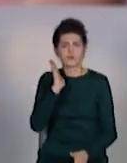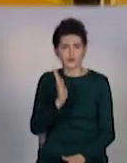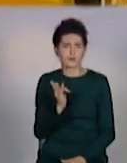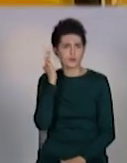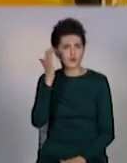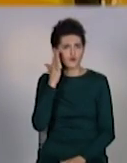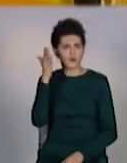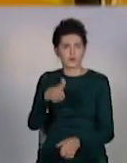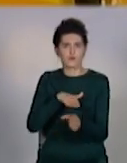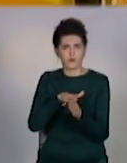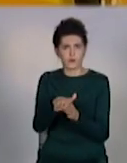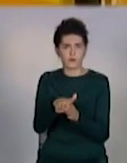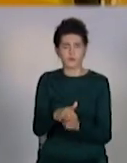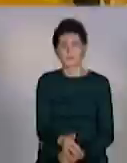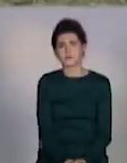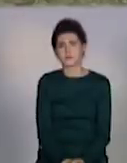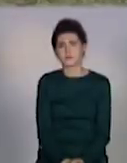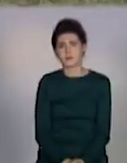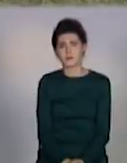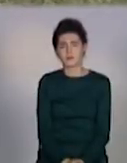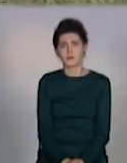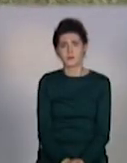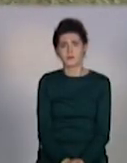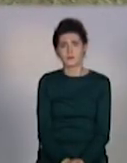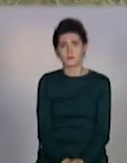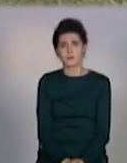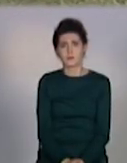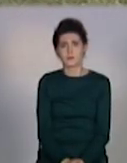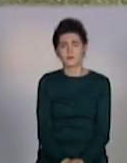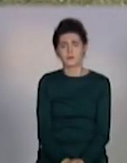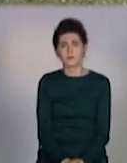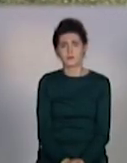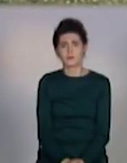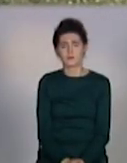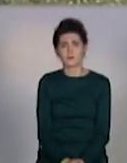батьки. Торія Чистюхіна, Ростислав Сисоєв, Володимир Конопля для телеканалу «Донбас».